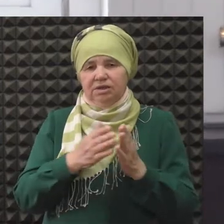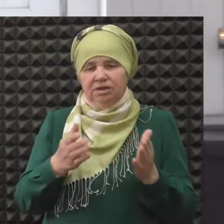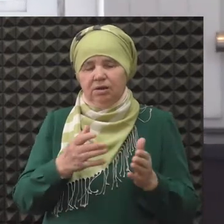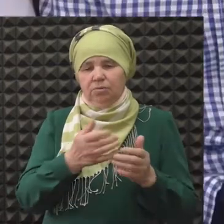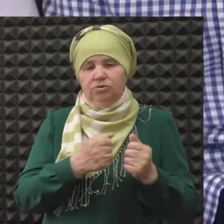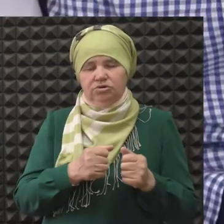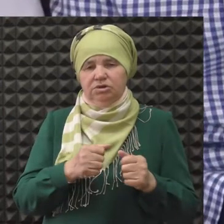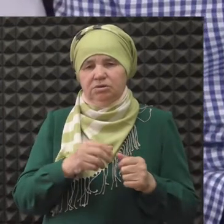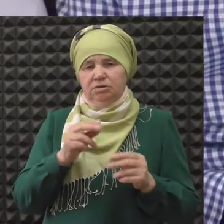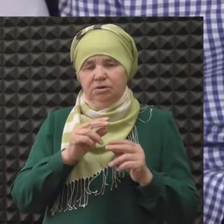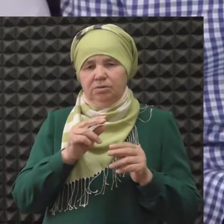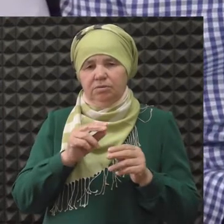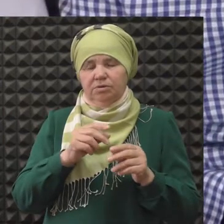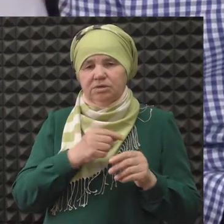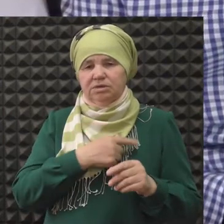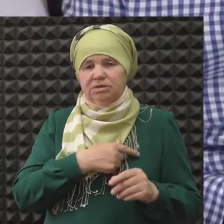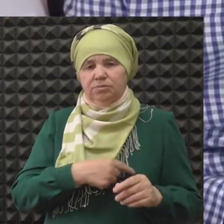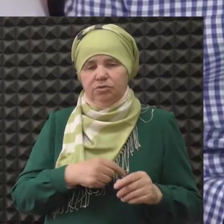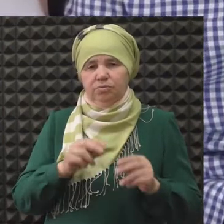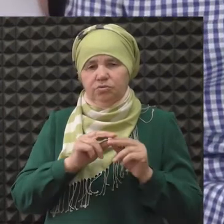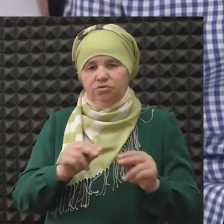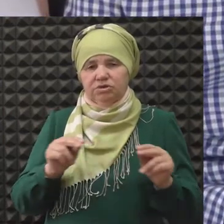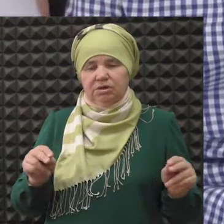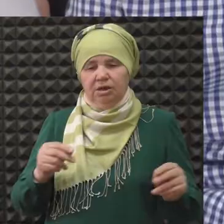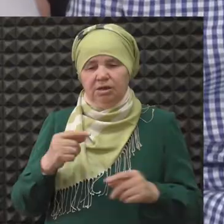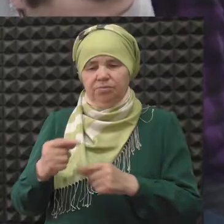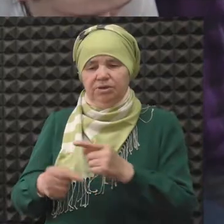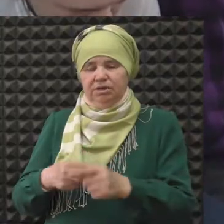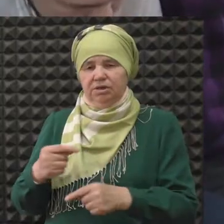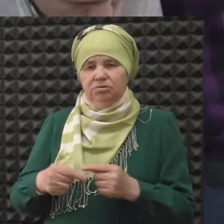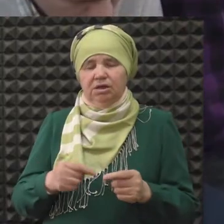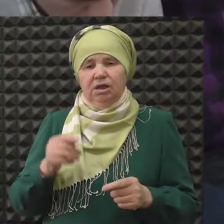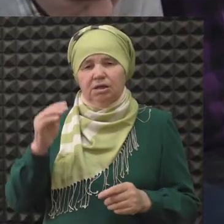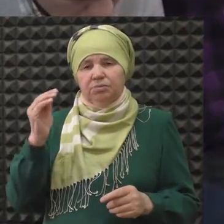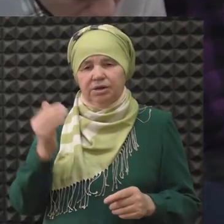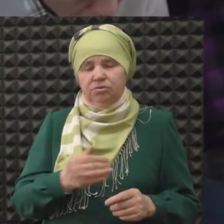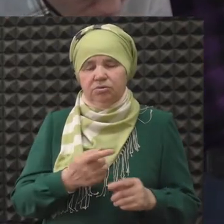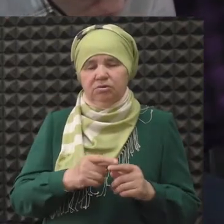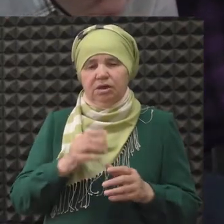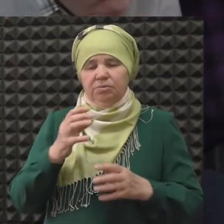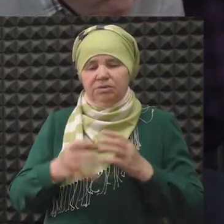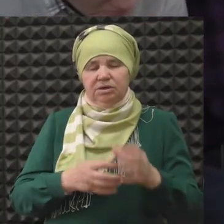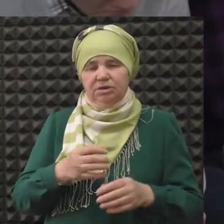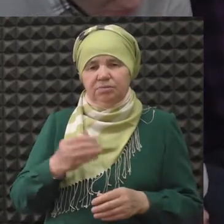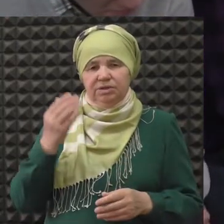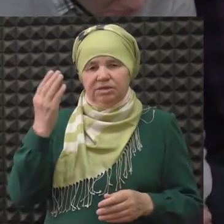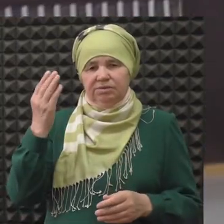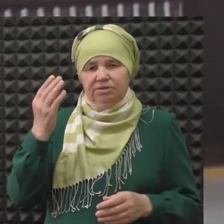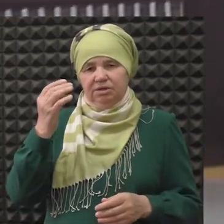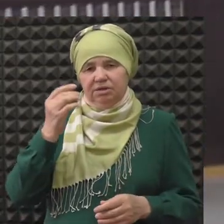получить иджазу, свидетельство о знании, которое передается по цепочке и идет от самого пророка, мир ему и благословение